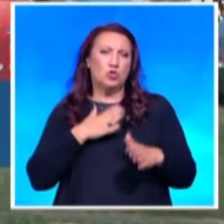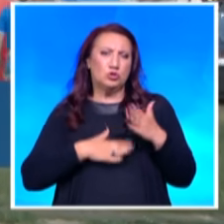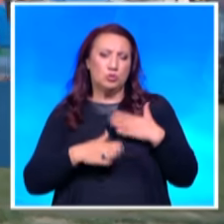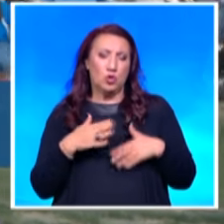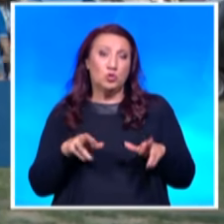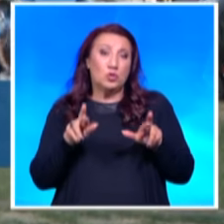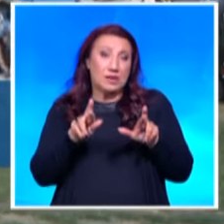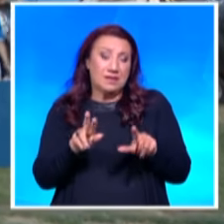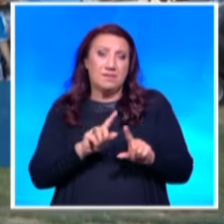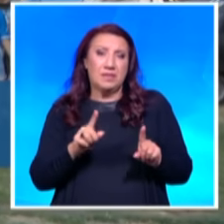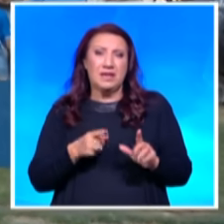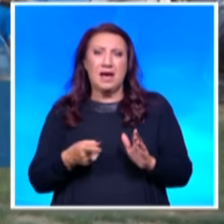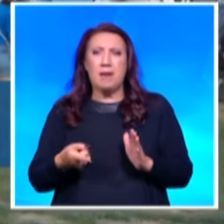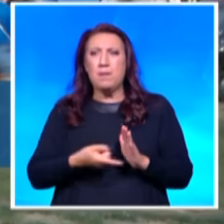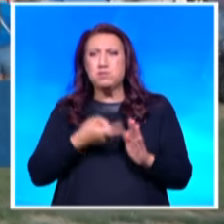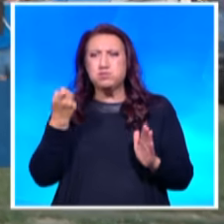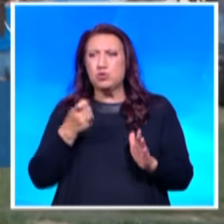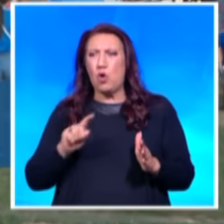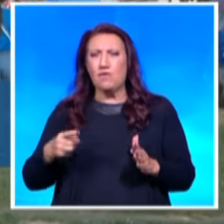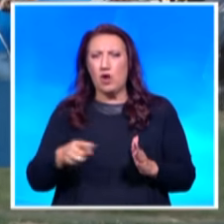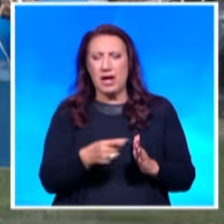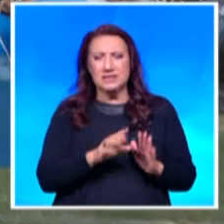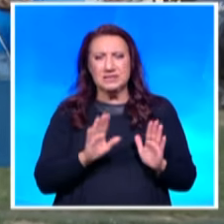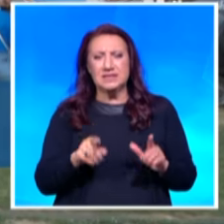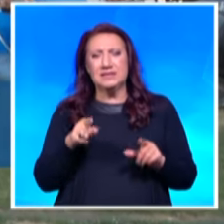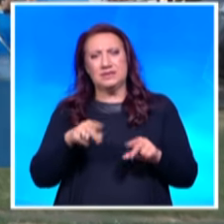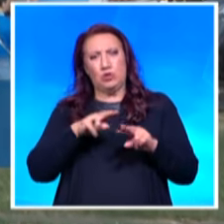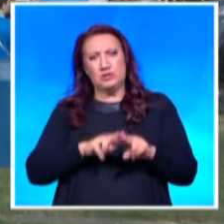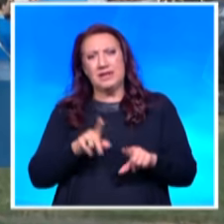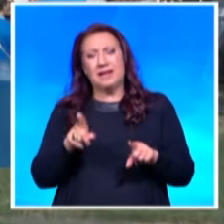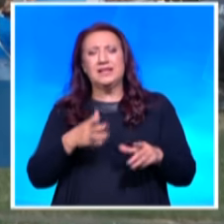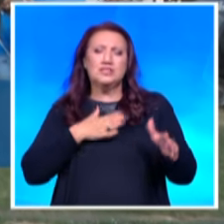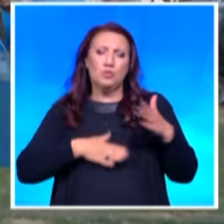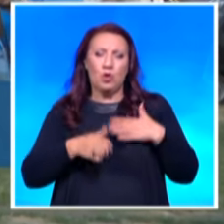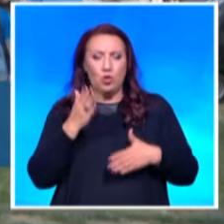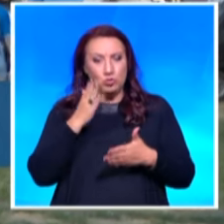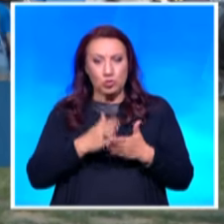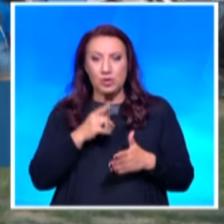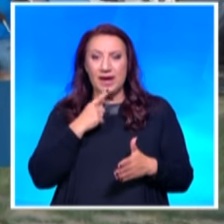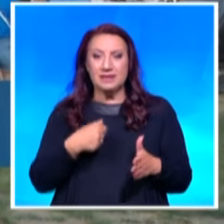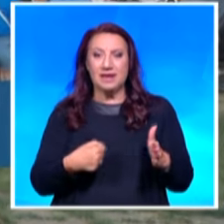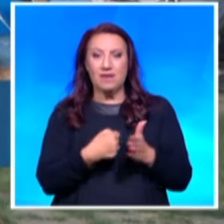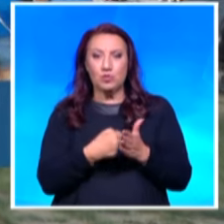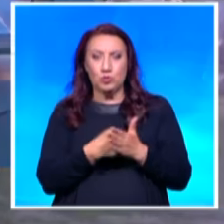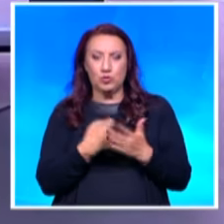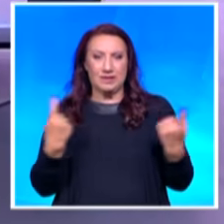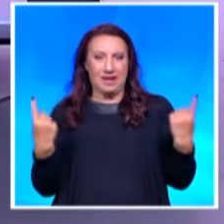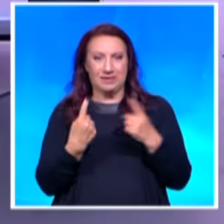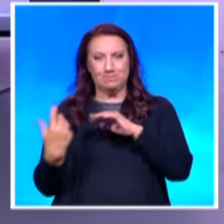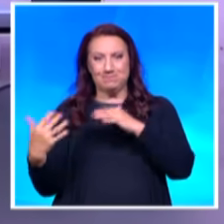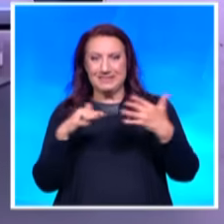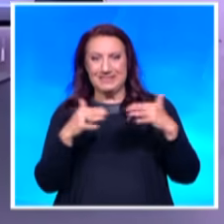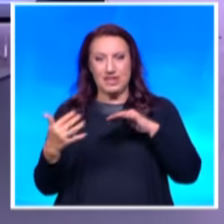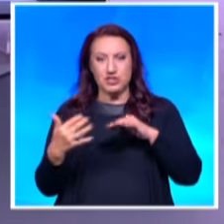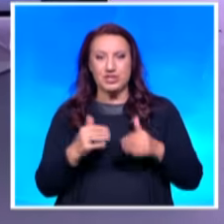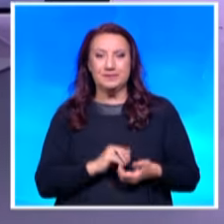да няма провокации и нещата да останат така и до края на футболната среща. За сега това от стадион Георги Аспарухов.